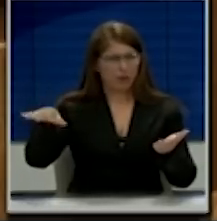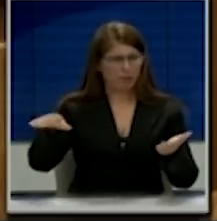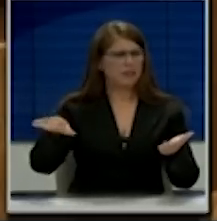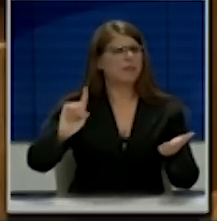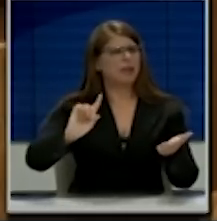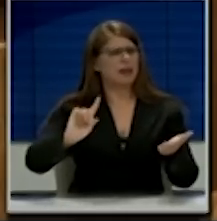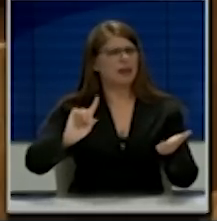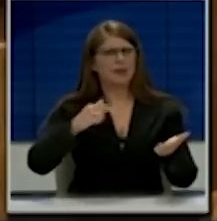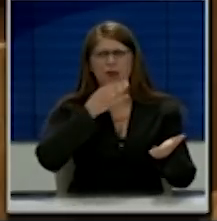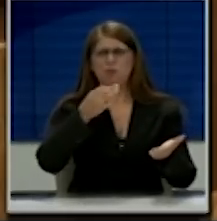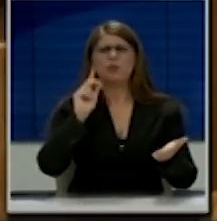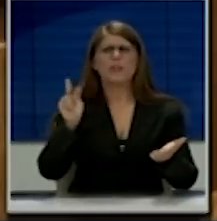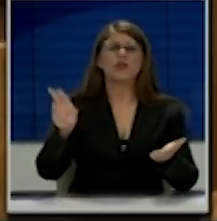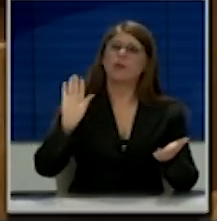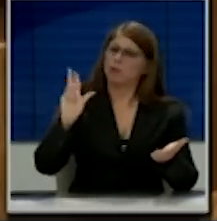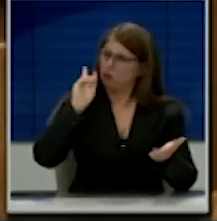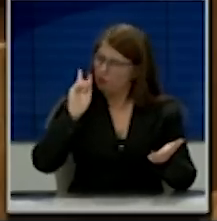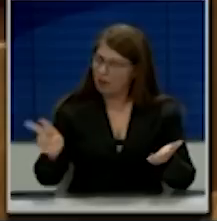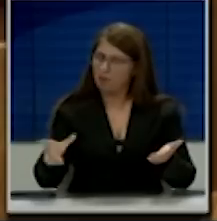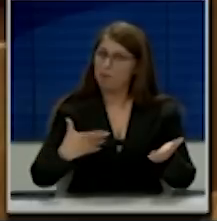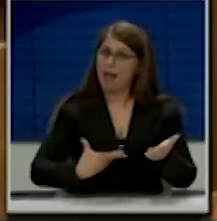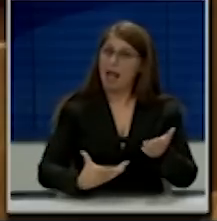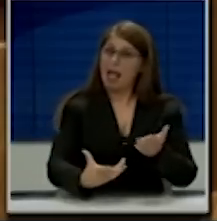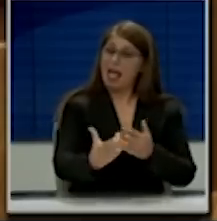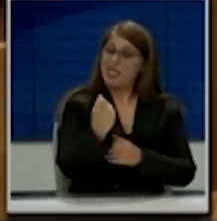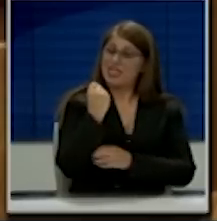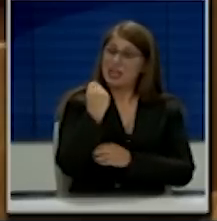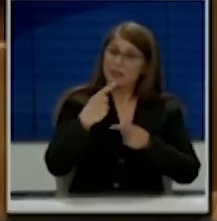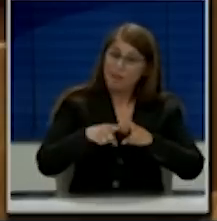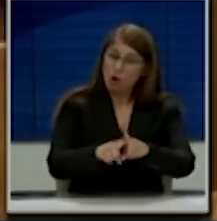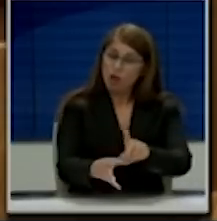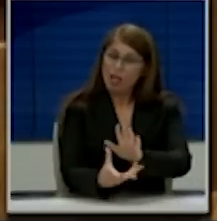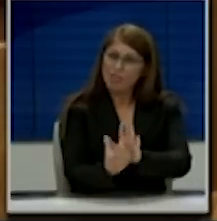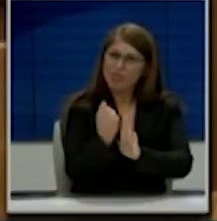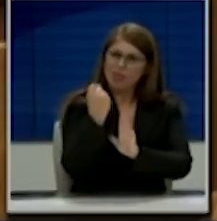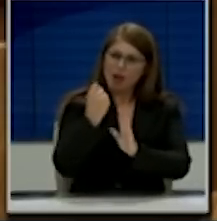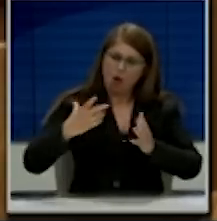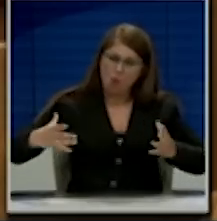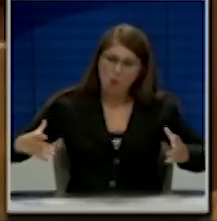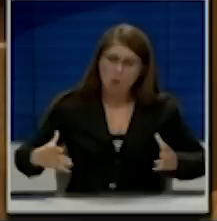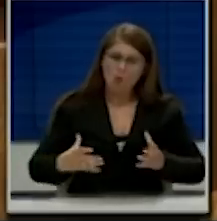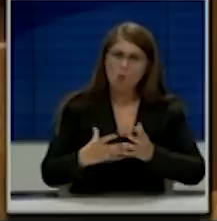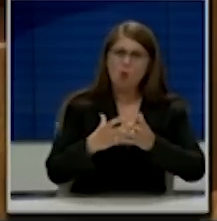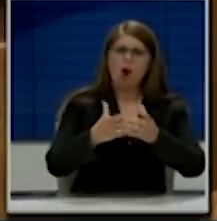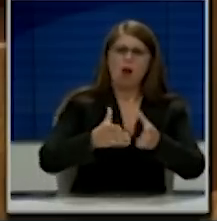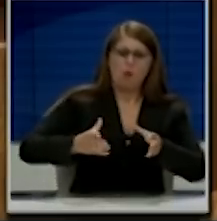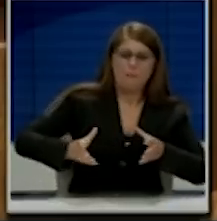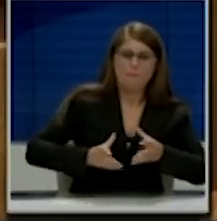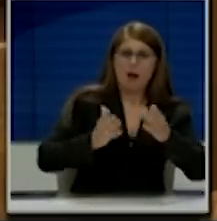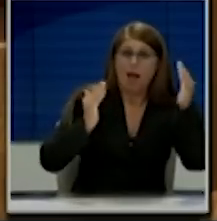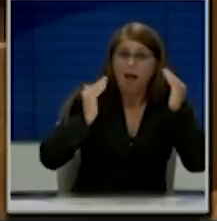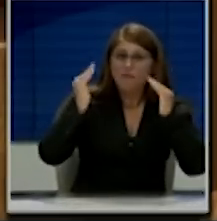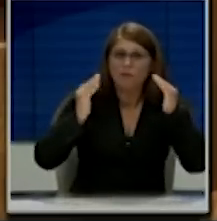υποτιμήσαμε, ούτε υποτιμάμε, δυναμώνει όμως ταυτόχρονα και ένα ρεύμα αμφισβήτησης